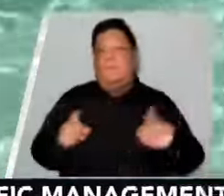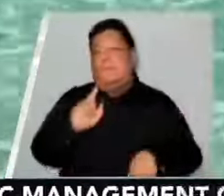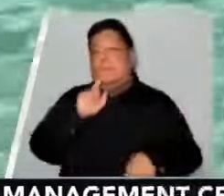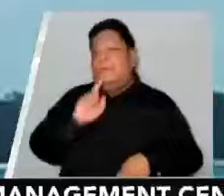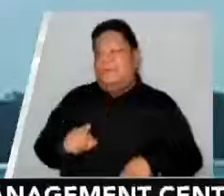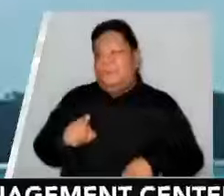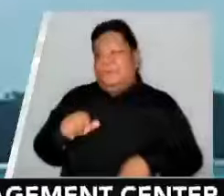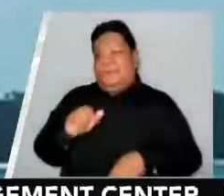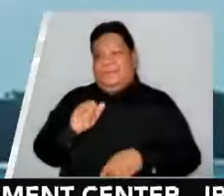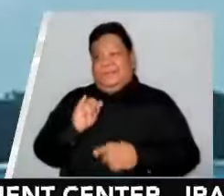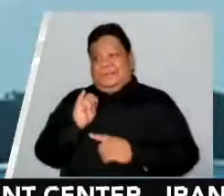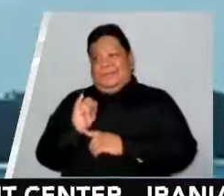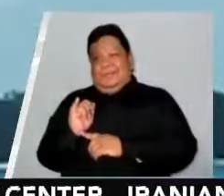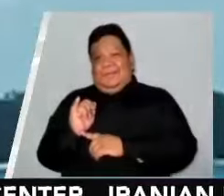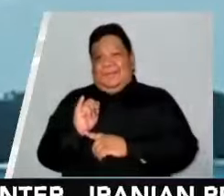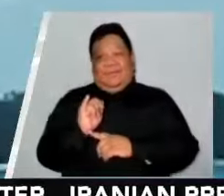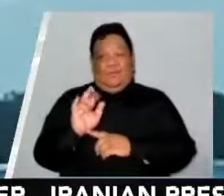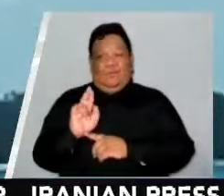real deal.